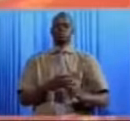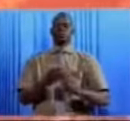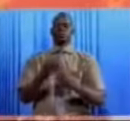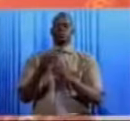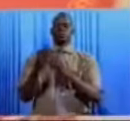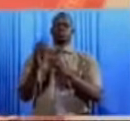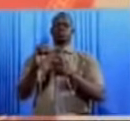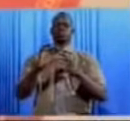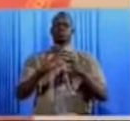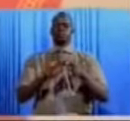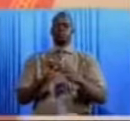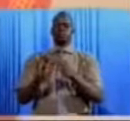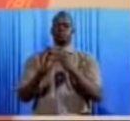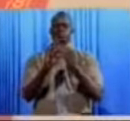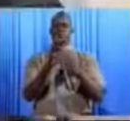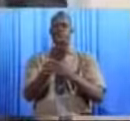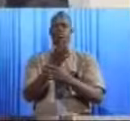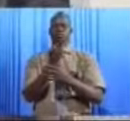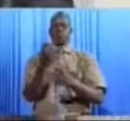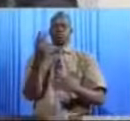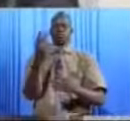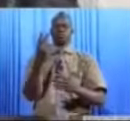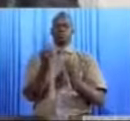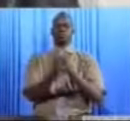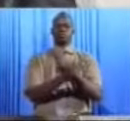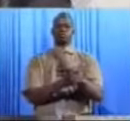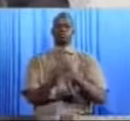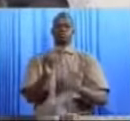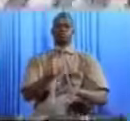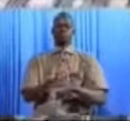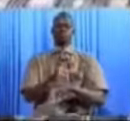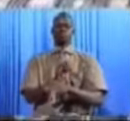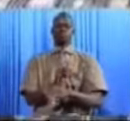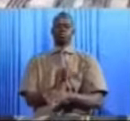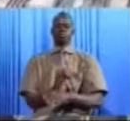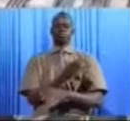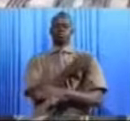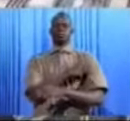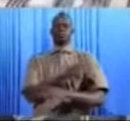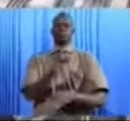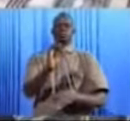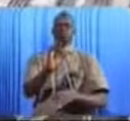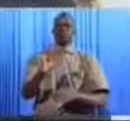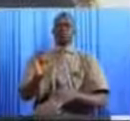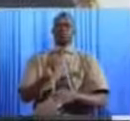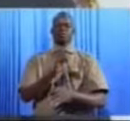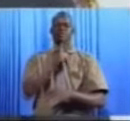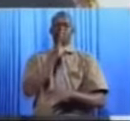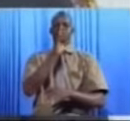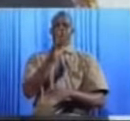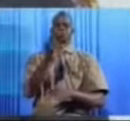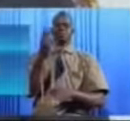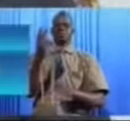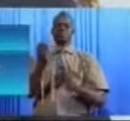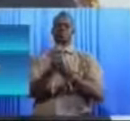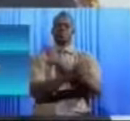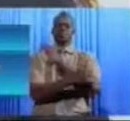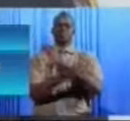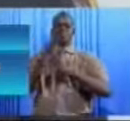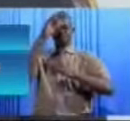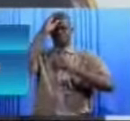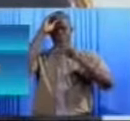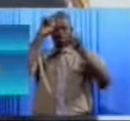parlements ivoiriens et burkinabè la côte d'ivoire et le burkina sont deux pays frères